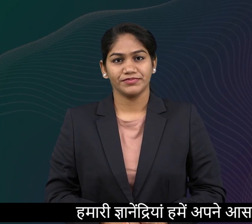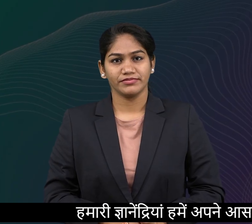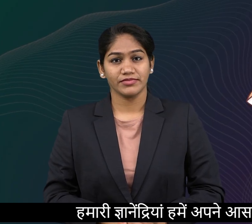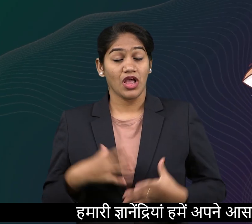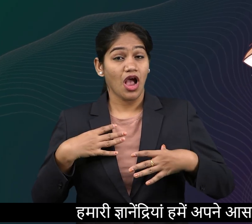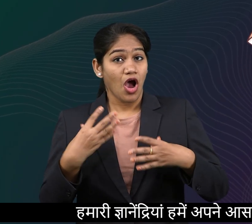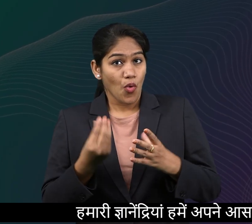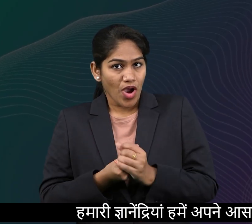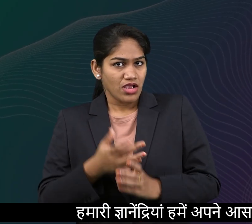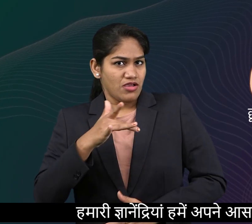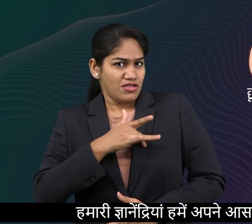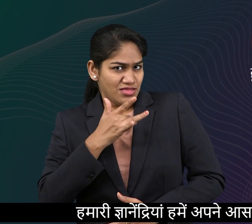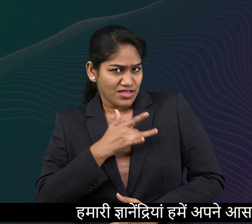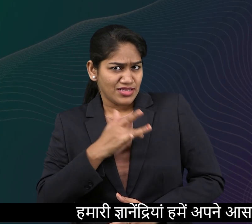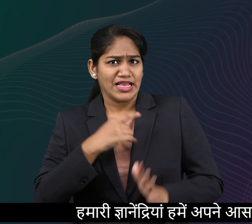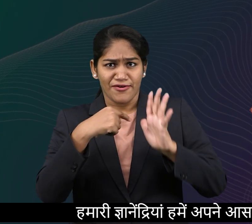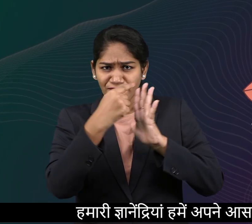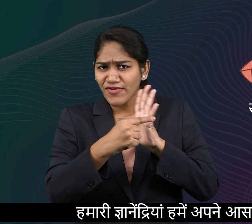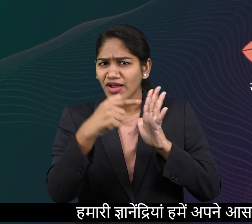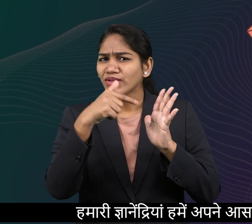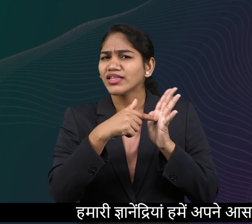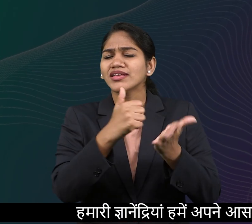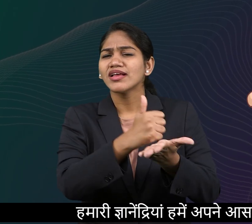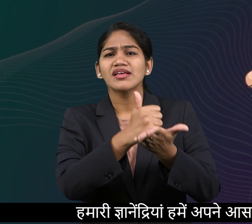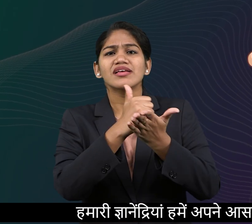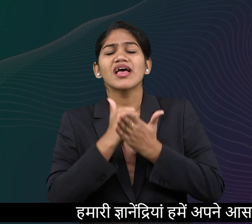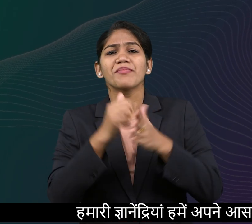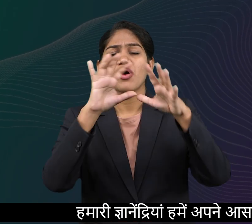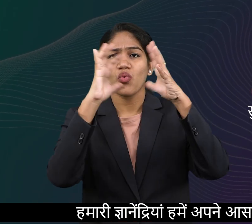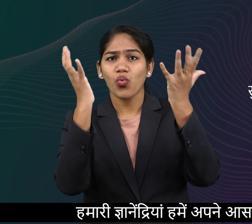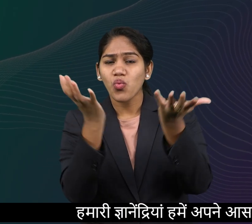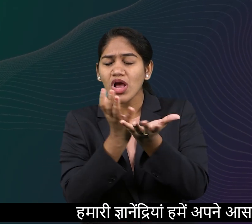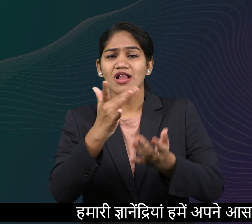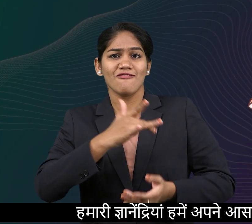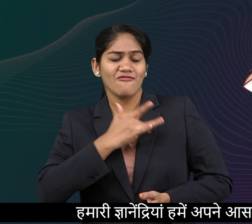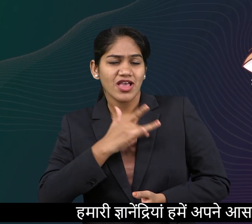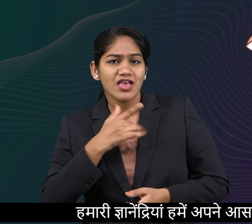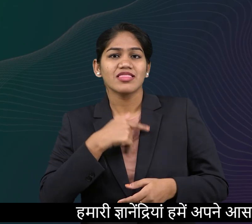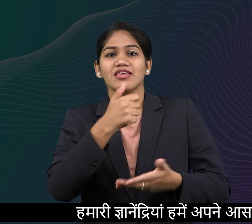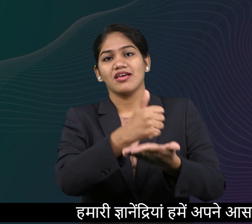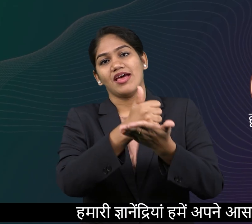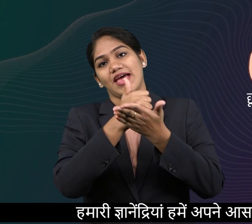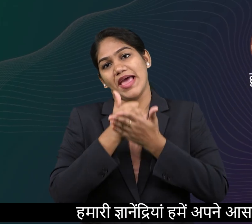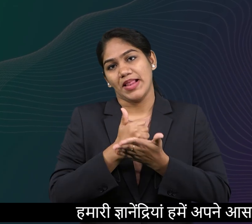हमारे ज्ञानेंद्रियां हमें अपने आसपास की दुनिया को जानने में मदद करती है।